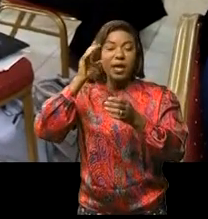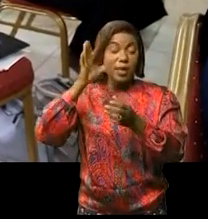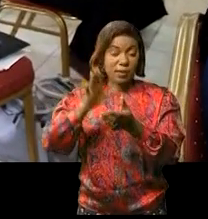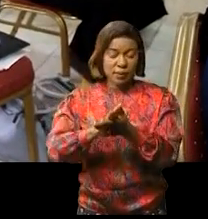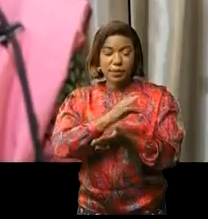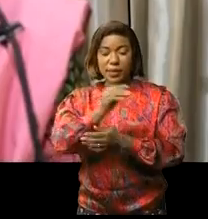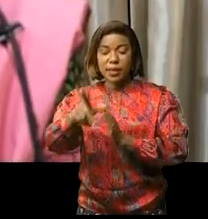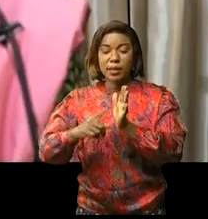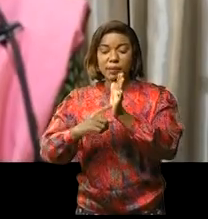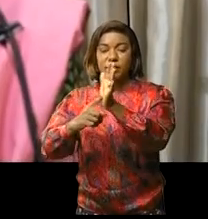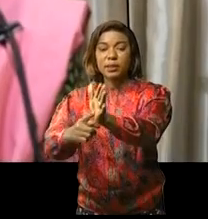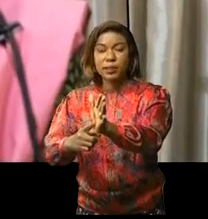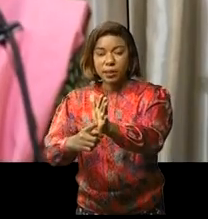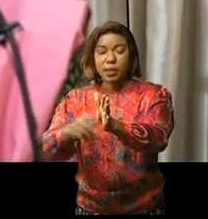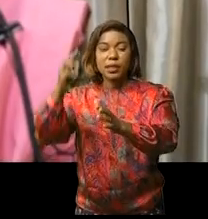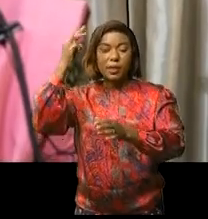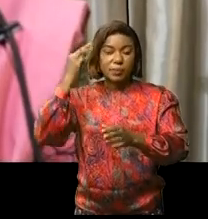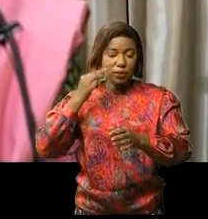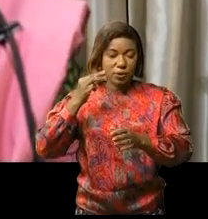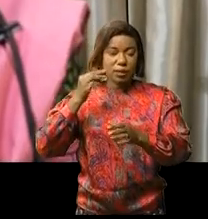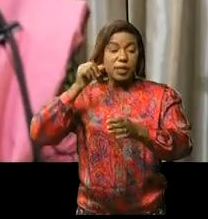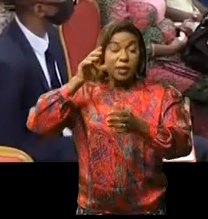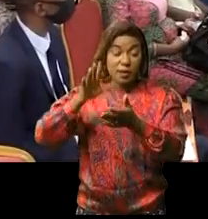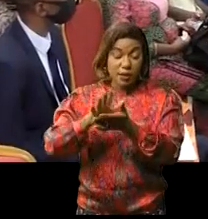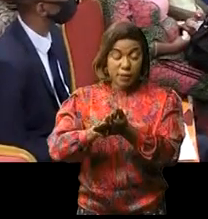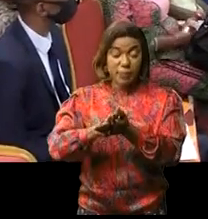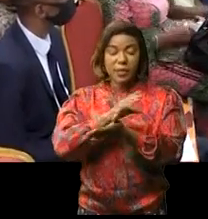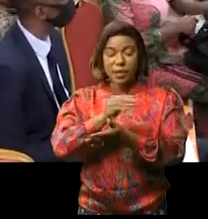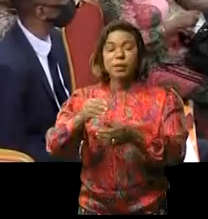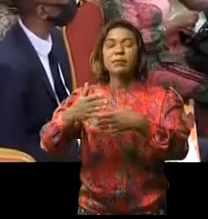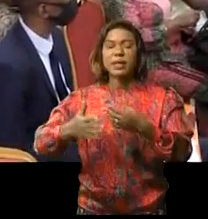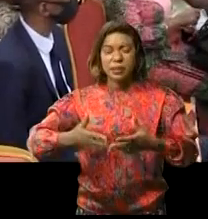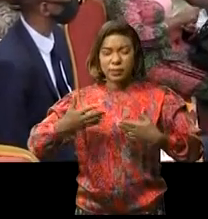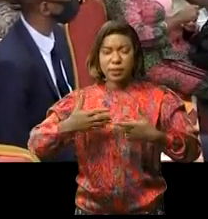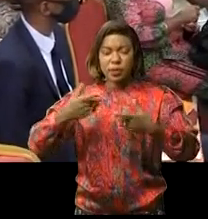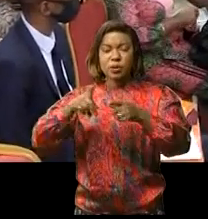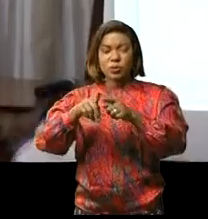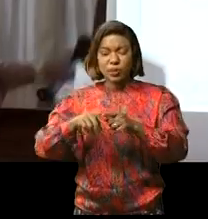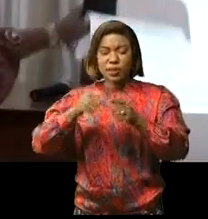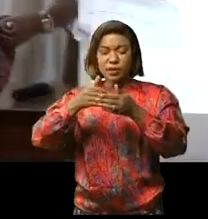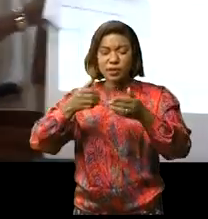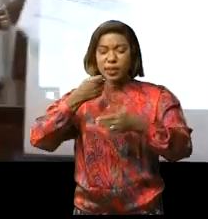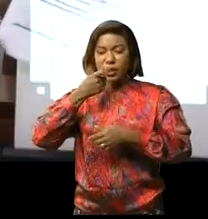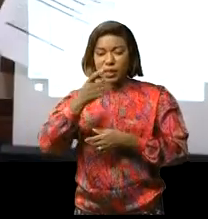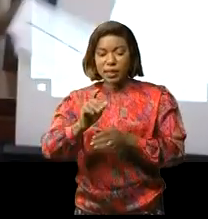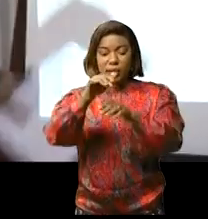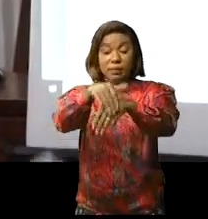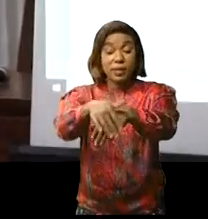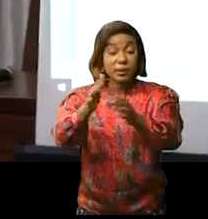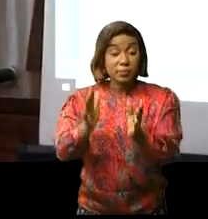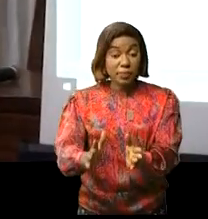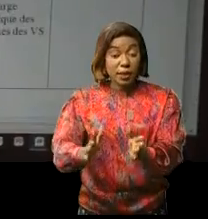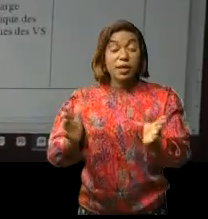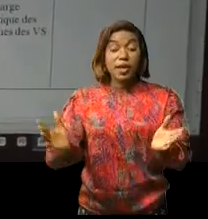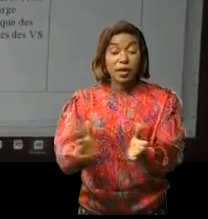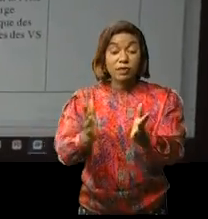ministre nationale du genre, enfants et familles ont salué la tenue de ces travaux. C'est avant de rassurer les participants des